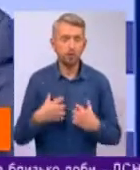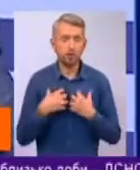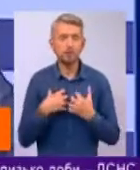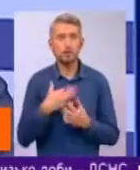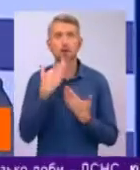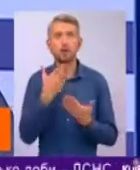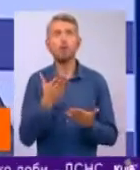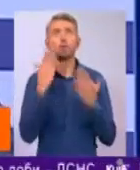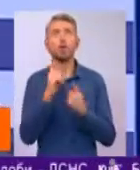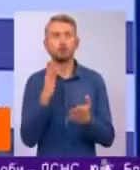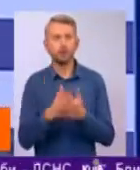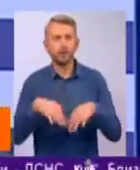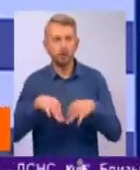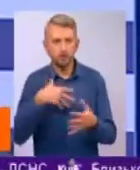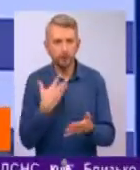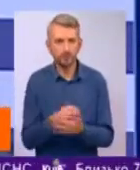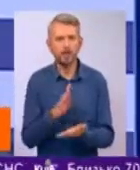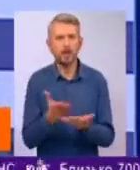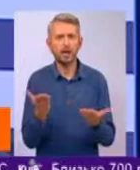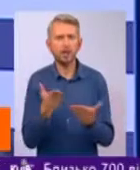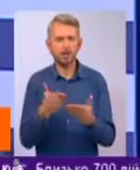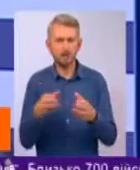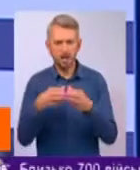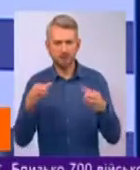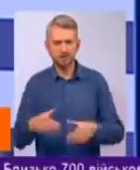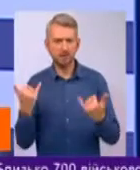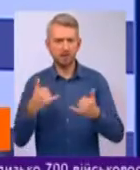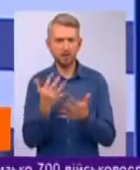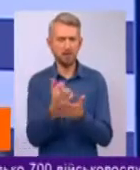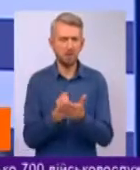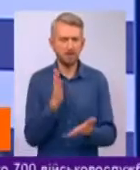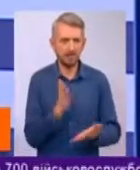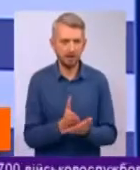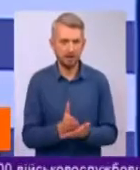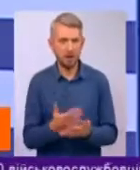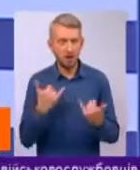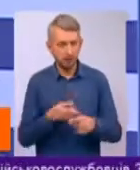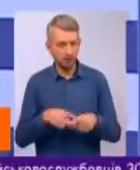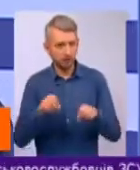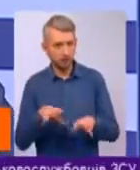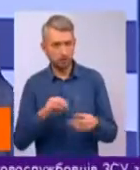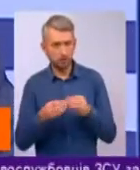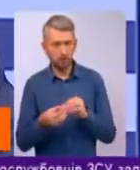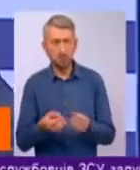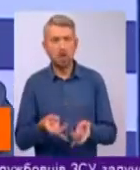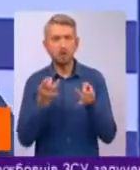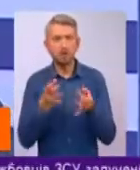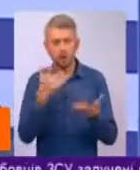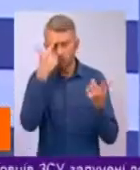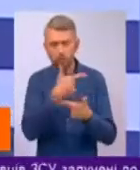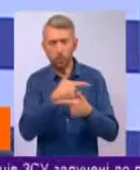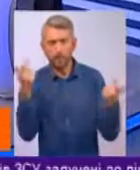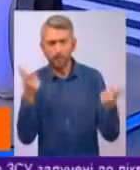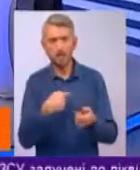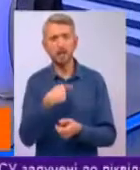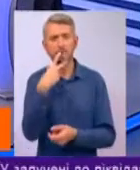Богу, що є транспорт свій, є якісь каністри там спальними і так далі. Хіба це рішення проблем? Елементарного оповіщення. Я